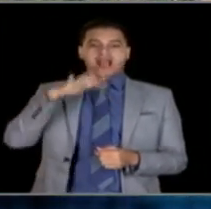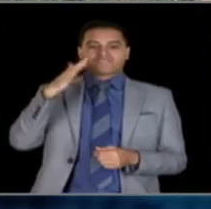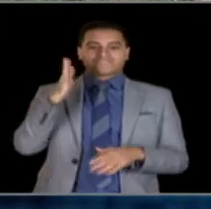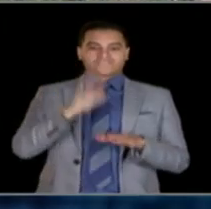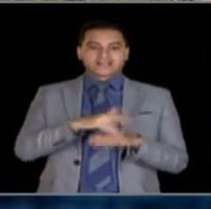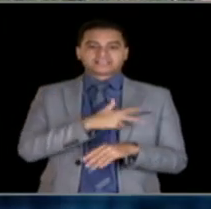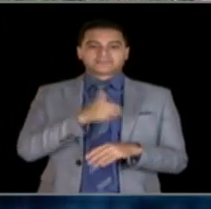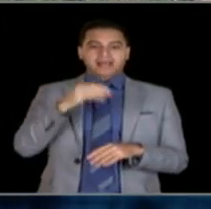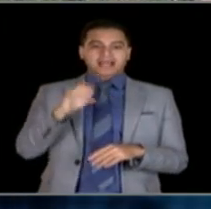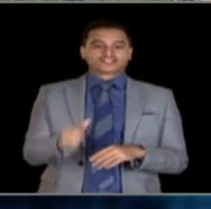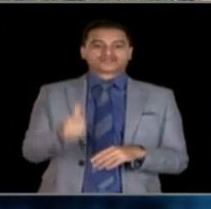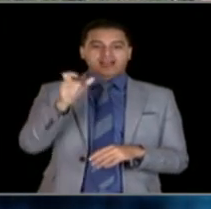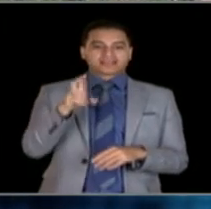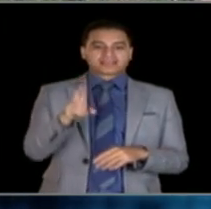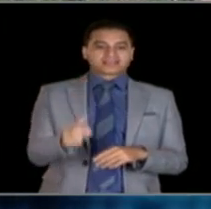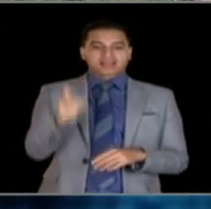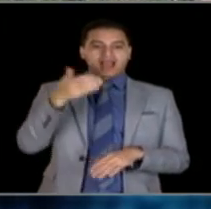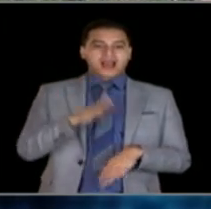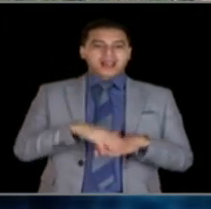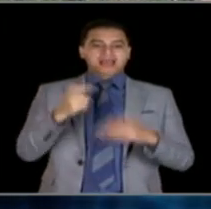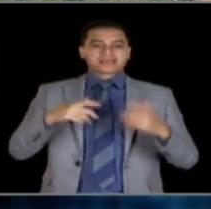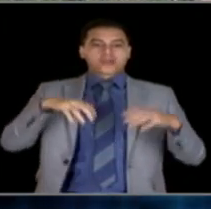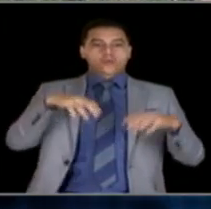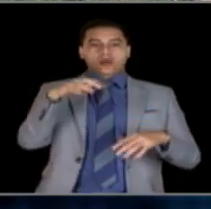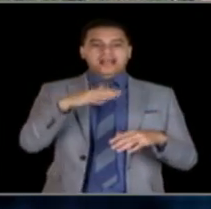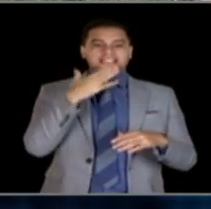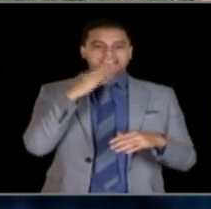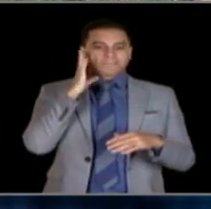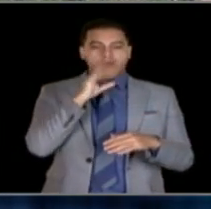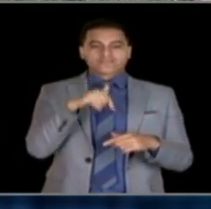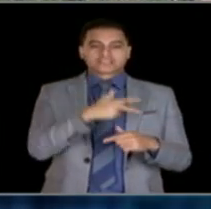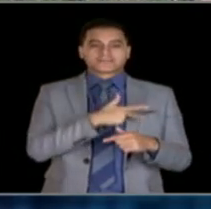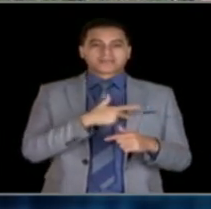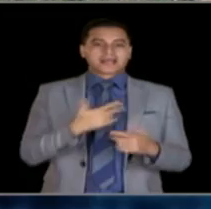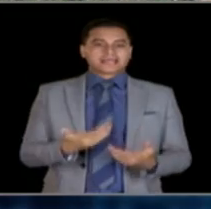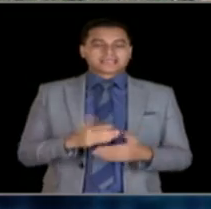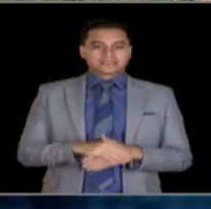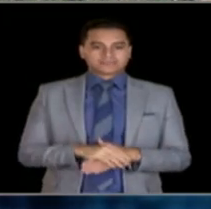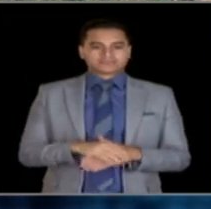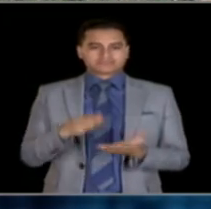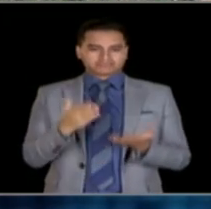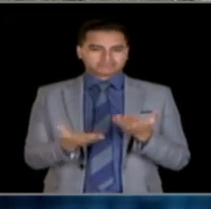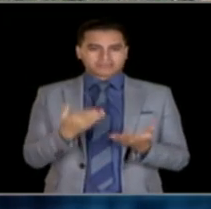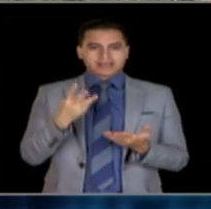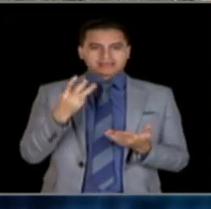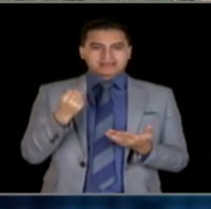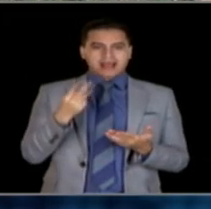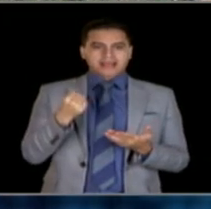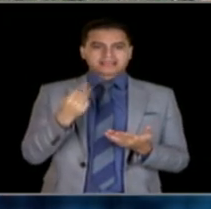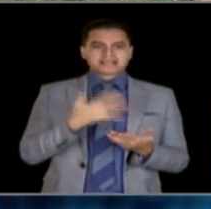تقع كهوف أجانتا بأحدى الدول الأسيوية، فما هي؟ حوالي 30